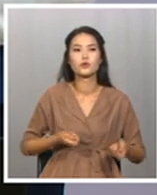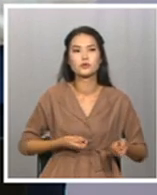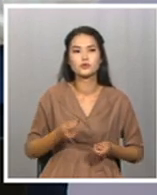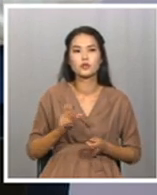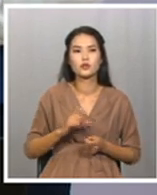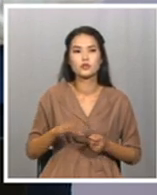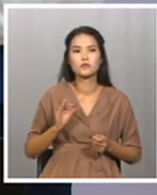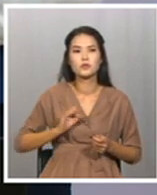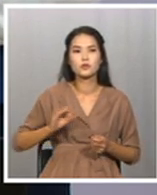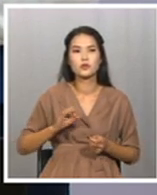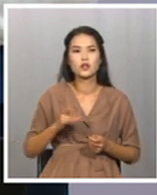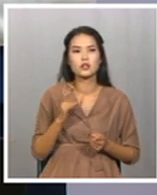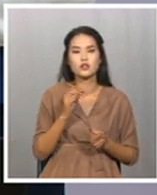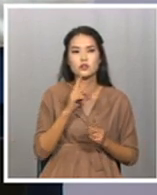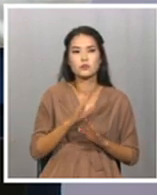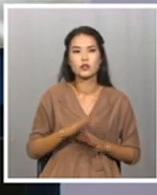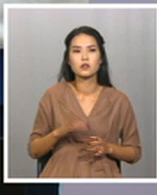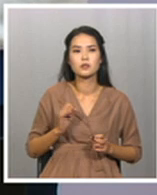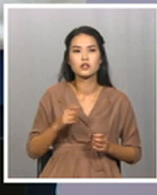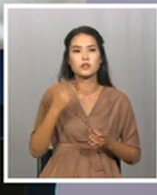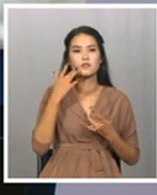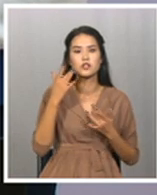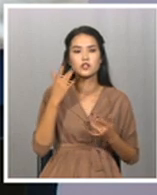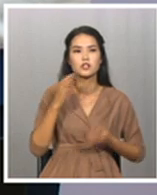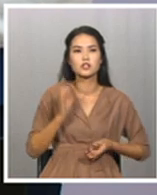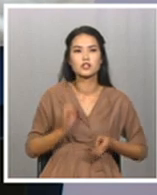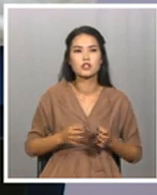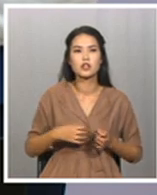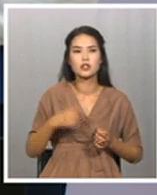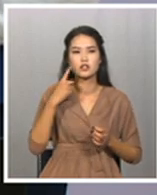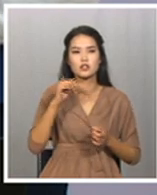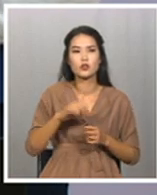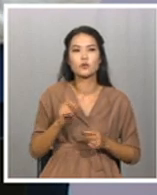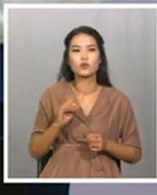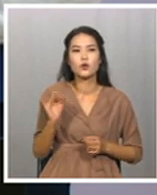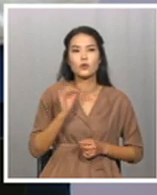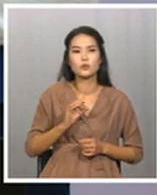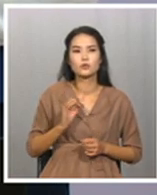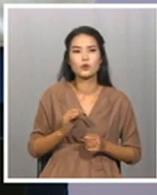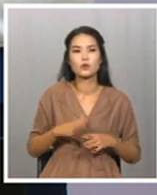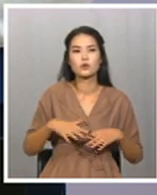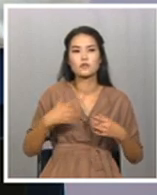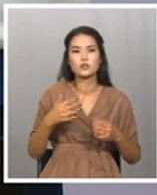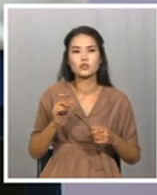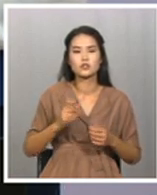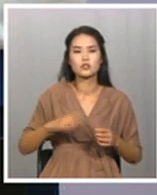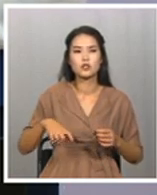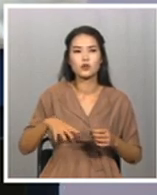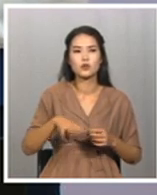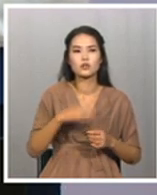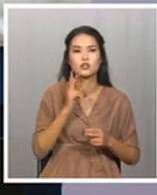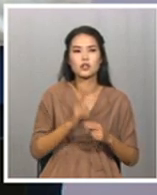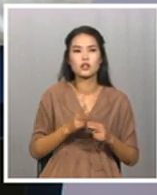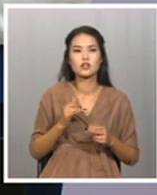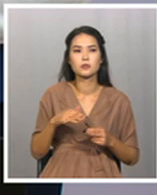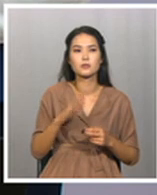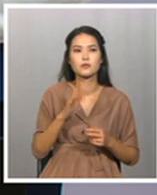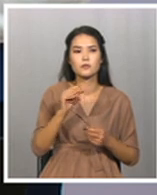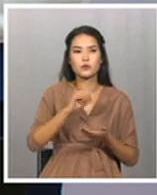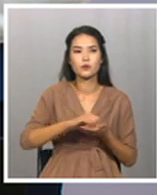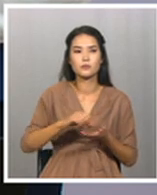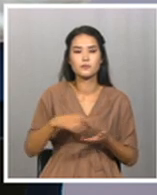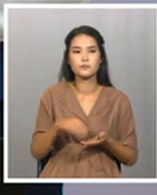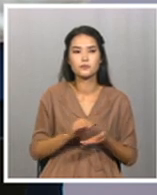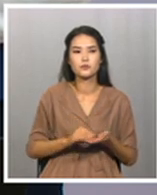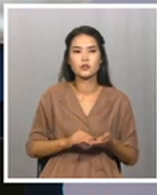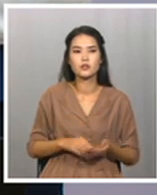в истории неоспорима, и вечная истина, гласящая, что историю вершит народ, доказана им в его